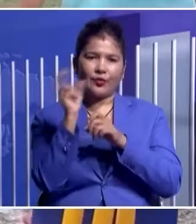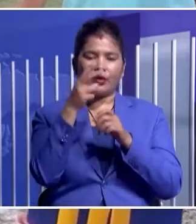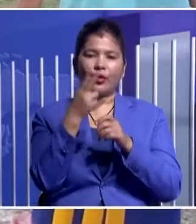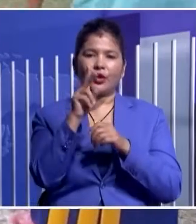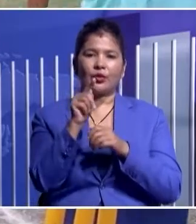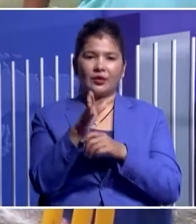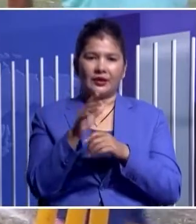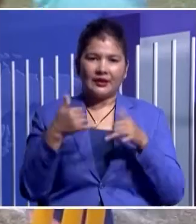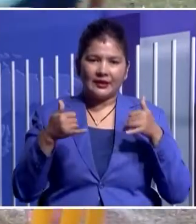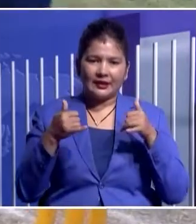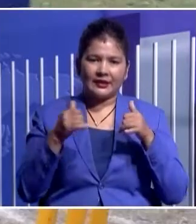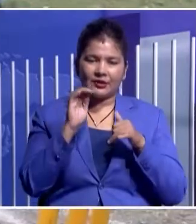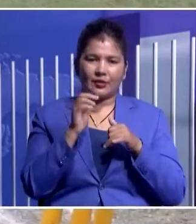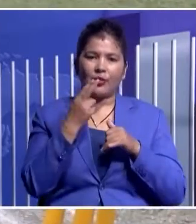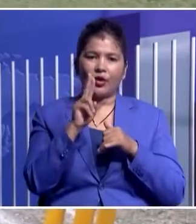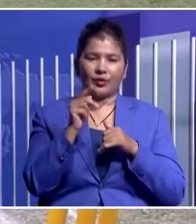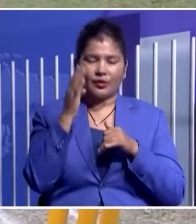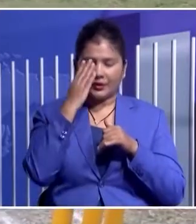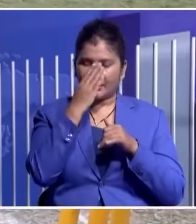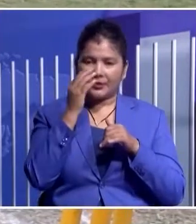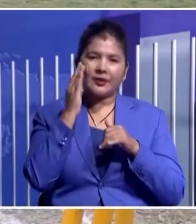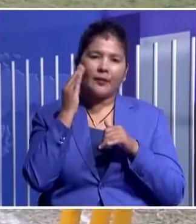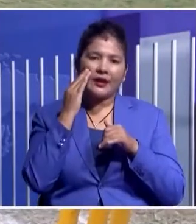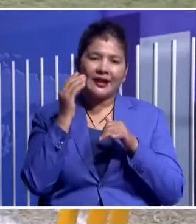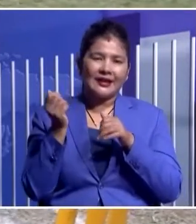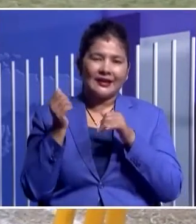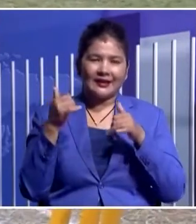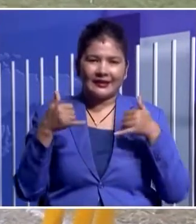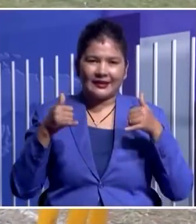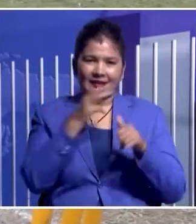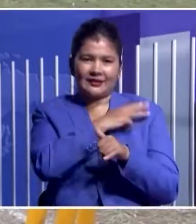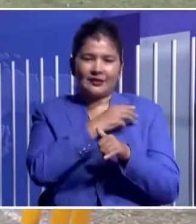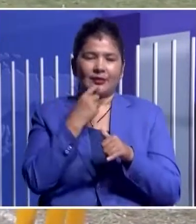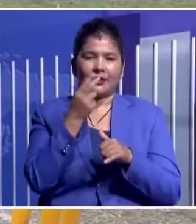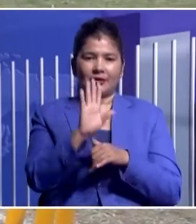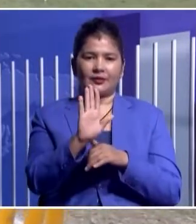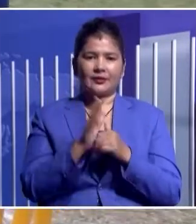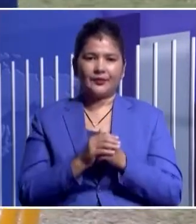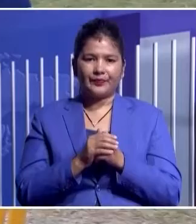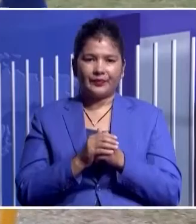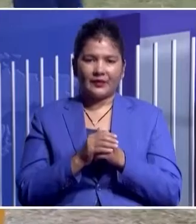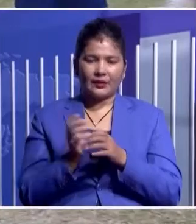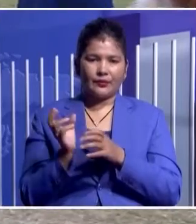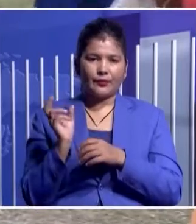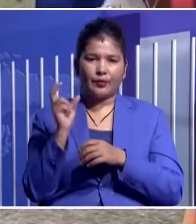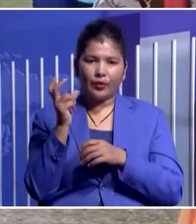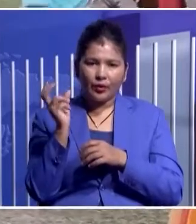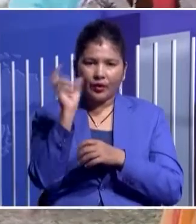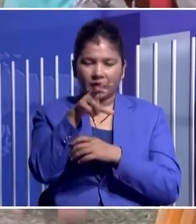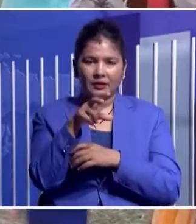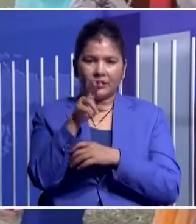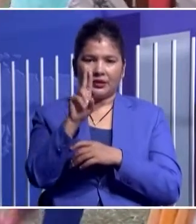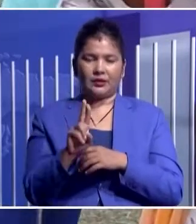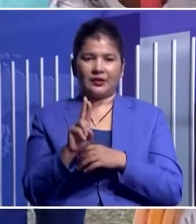भएकाले खेल सम्भव भएको दृष्टिविहीन महिला खेलाडी राधिका खनालको भनाइरहेको छ। बल बलर र